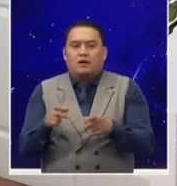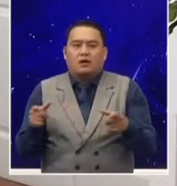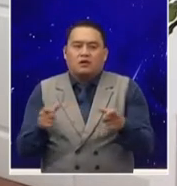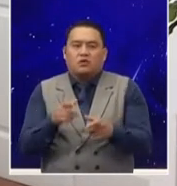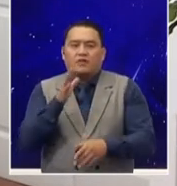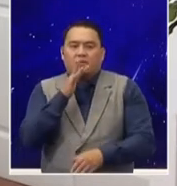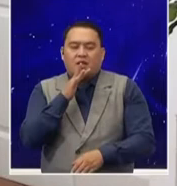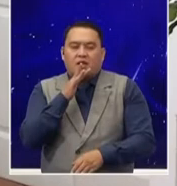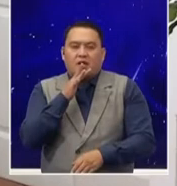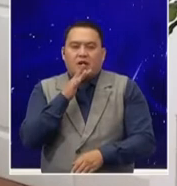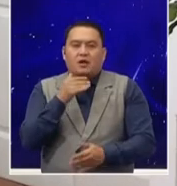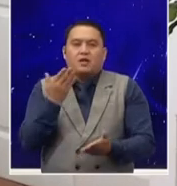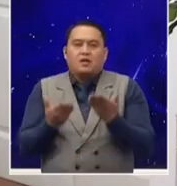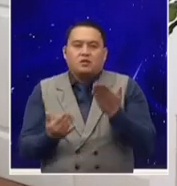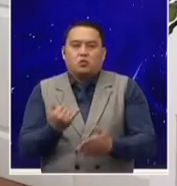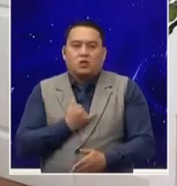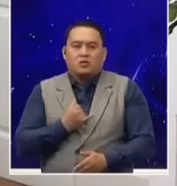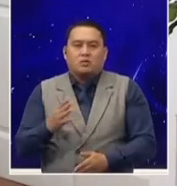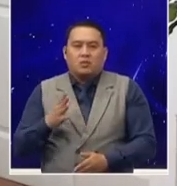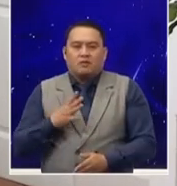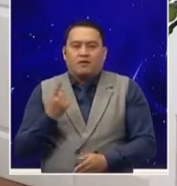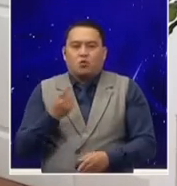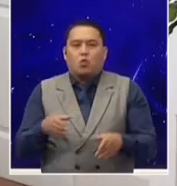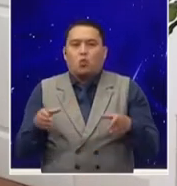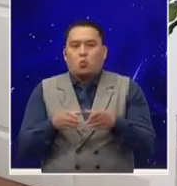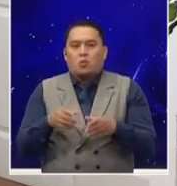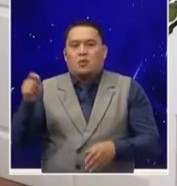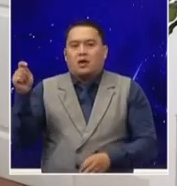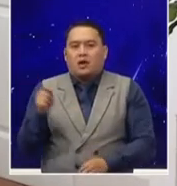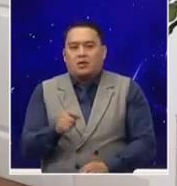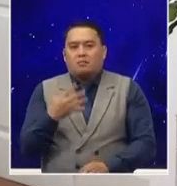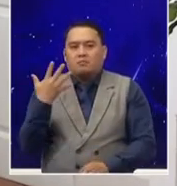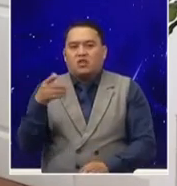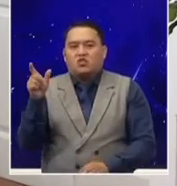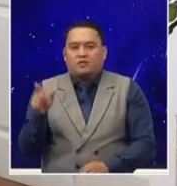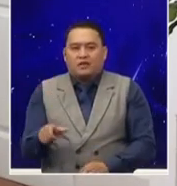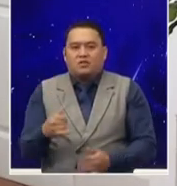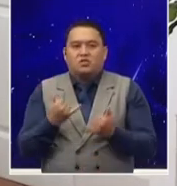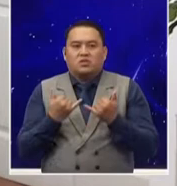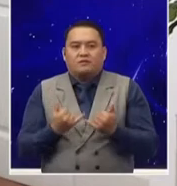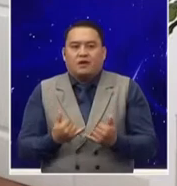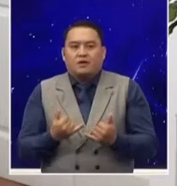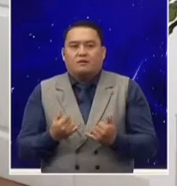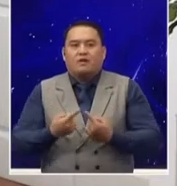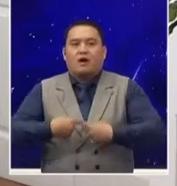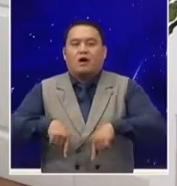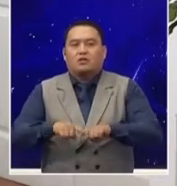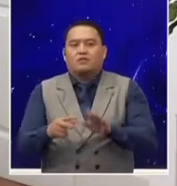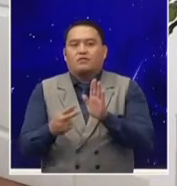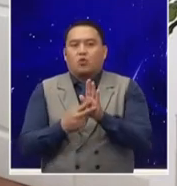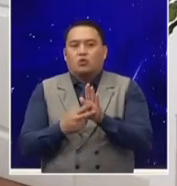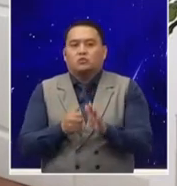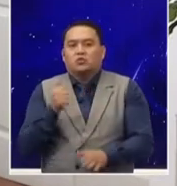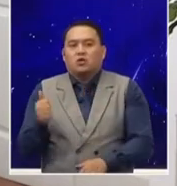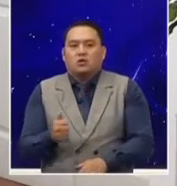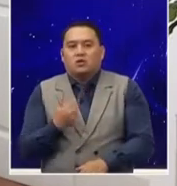времени. Если, например, у нас раньше в одну группу приходили по 5 человек, сейчас, например, организовано 8 часов